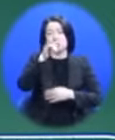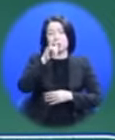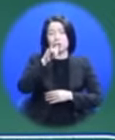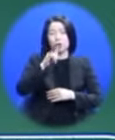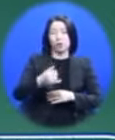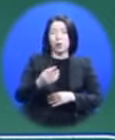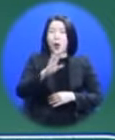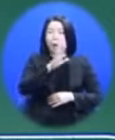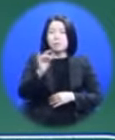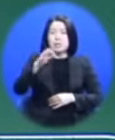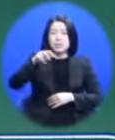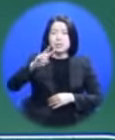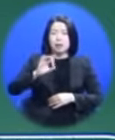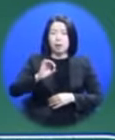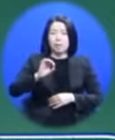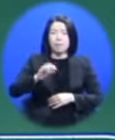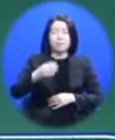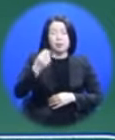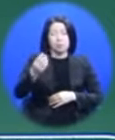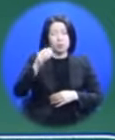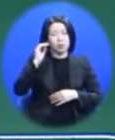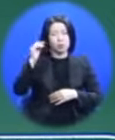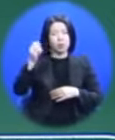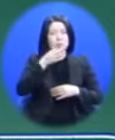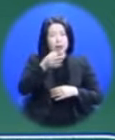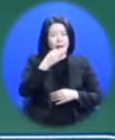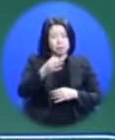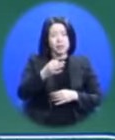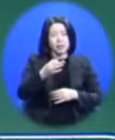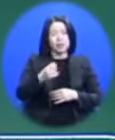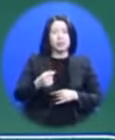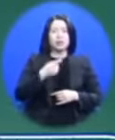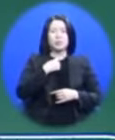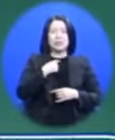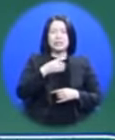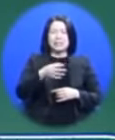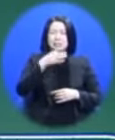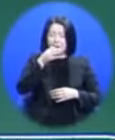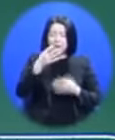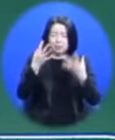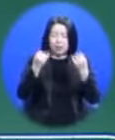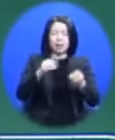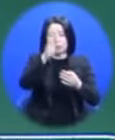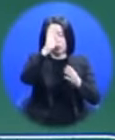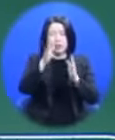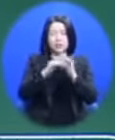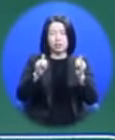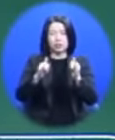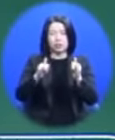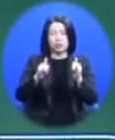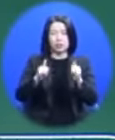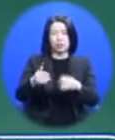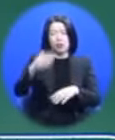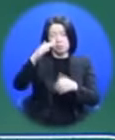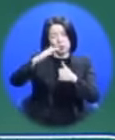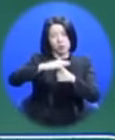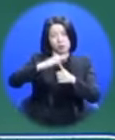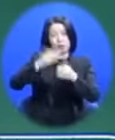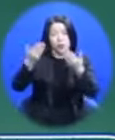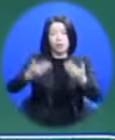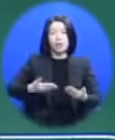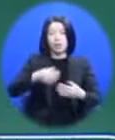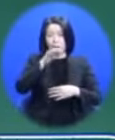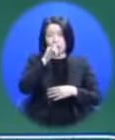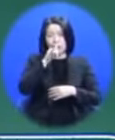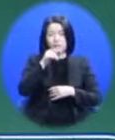비염 환자라든지 감기 환자라든지 천식 환자라든지 이런 분들이 치유를 받겠다고 기도해 달라고 오세요. 근데